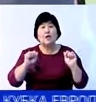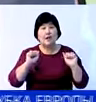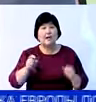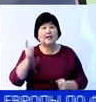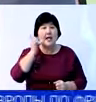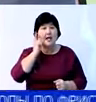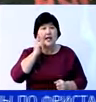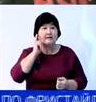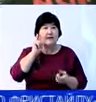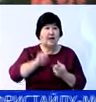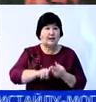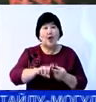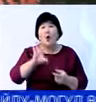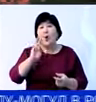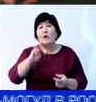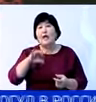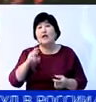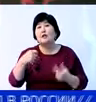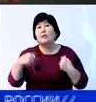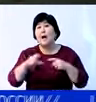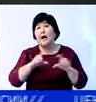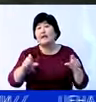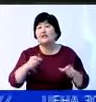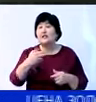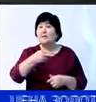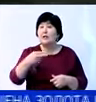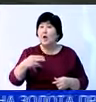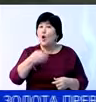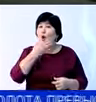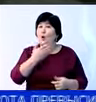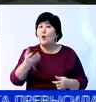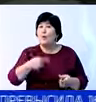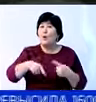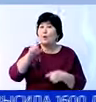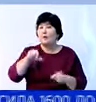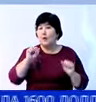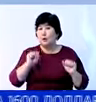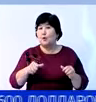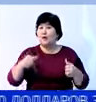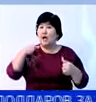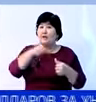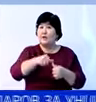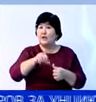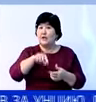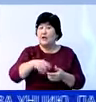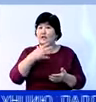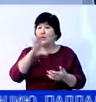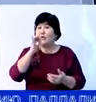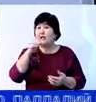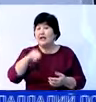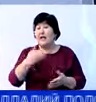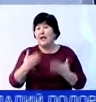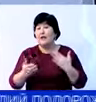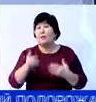мобильного эквайринга, онлайн-магазинов и мобильных приложений. Любой предприниматель может включить эту систему на своем сайте, либо